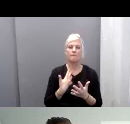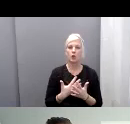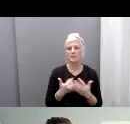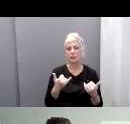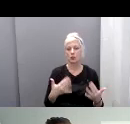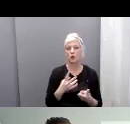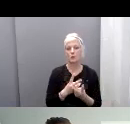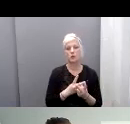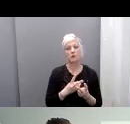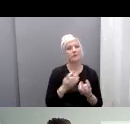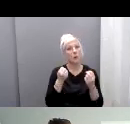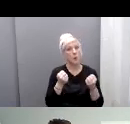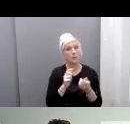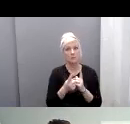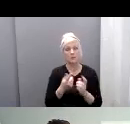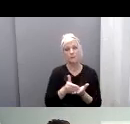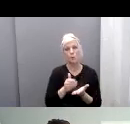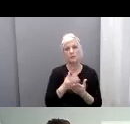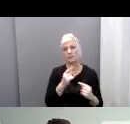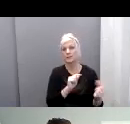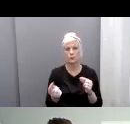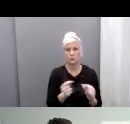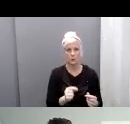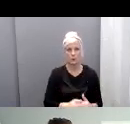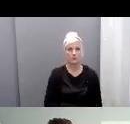att det kan bli en fortsatt diskussion.